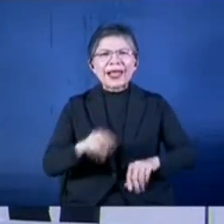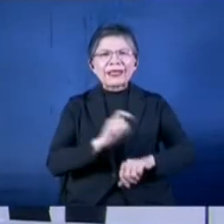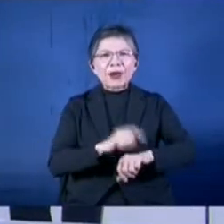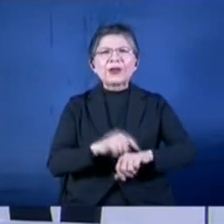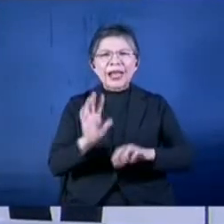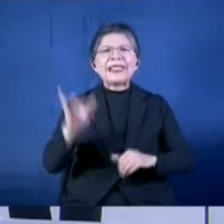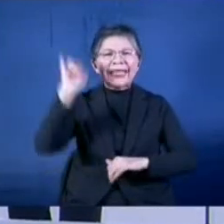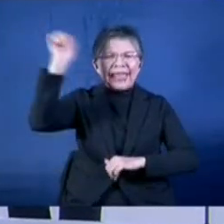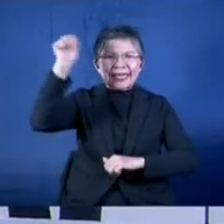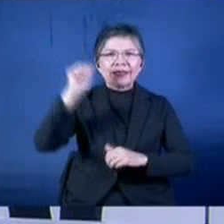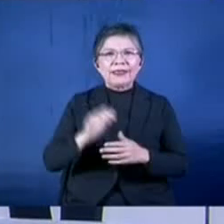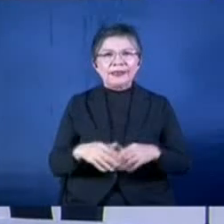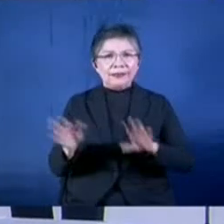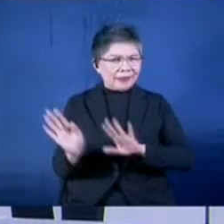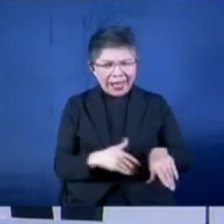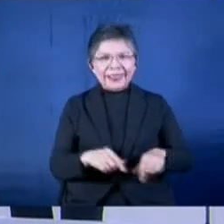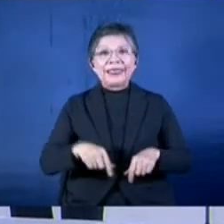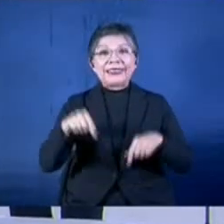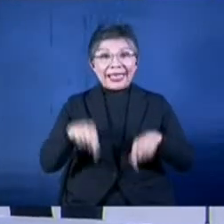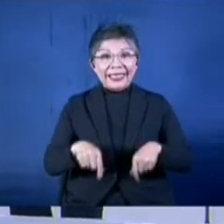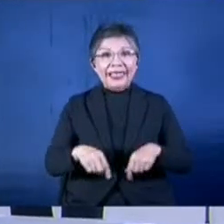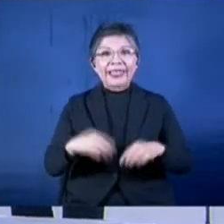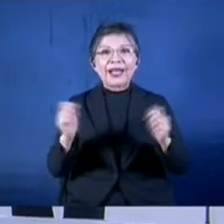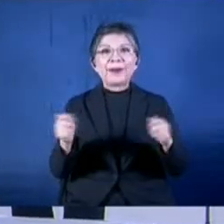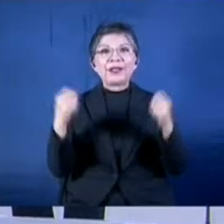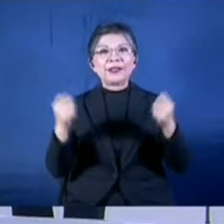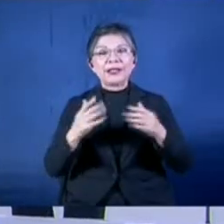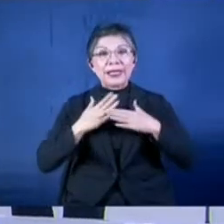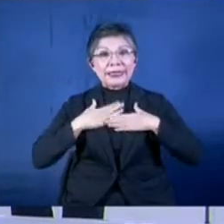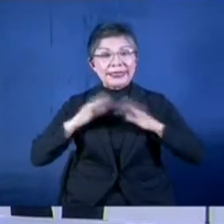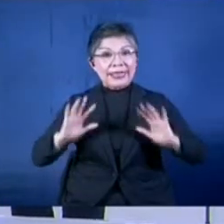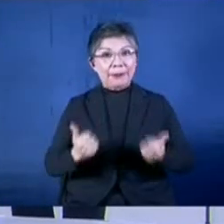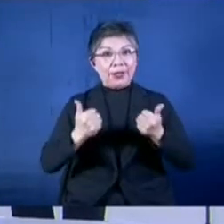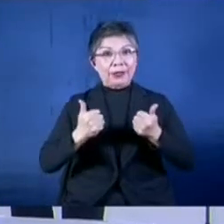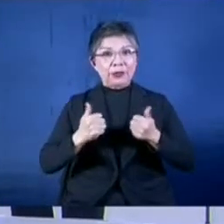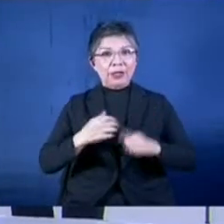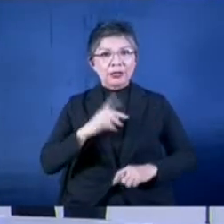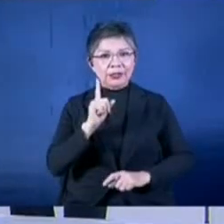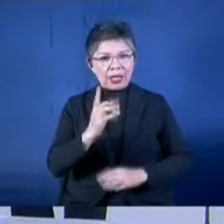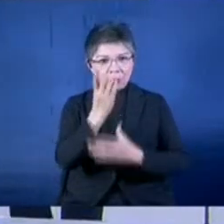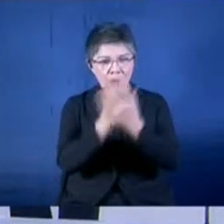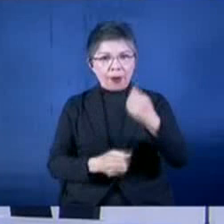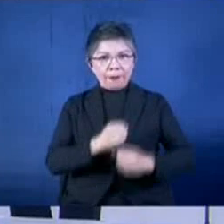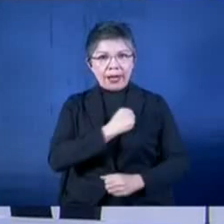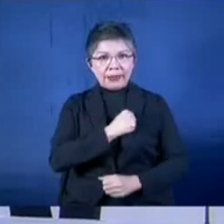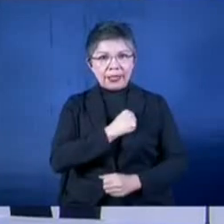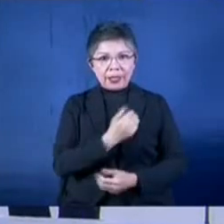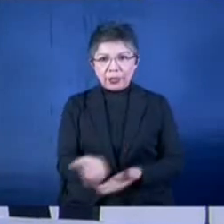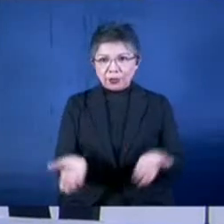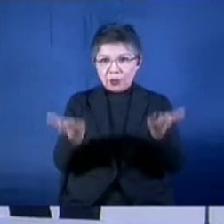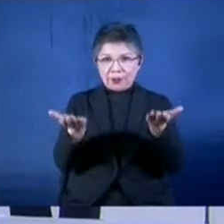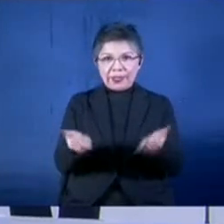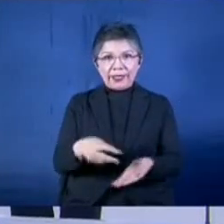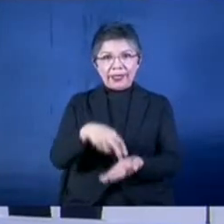akan disampaikan. Mari terlebih dahulu kita menselebrasi diri kita bersama sebagai sebuah bangsa. Saya undang bapak-bapak yang sudah